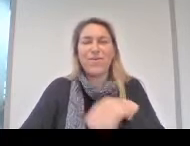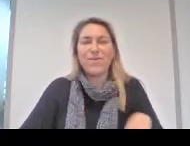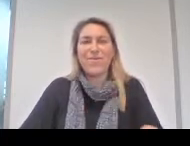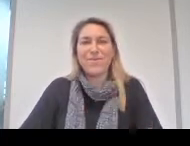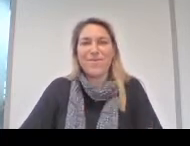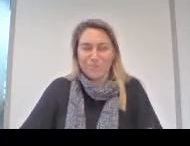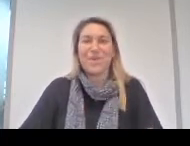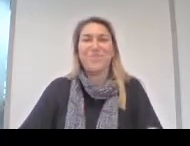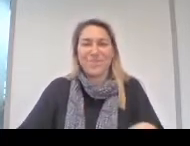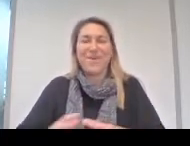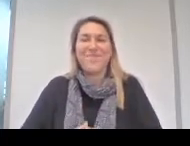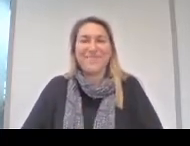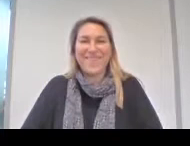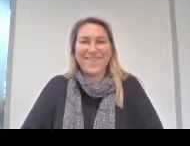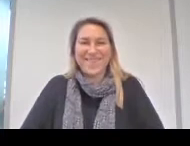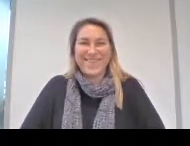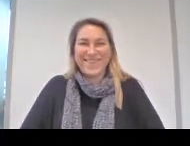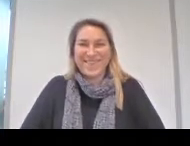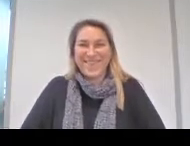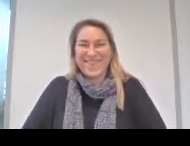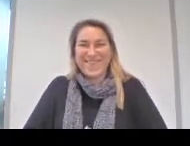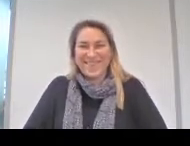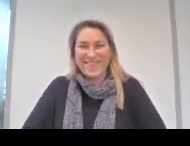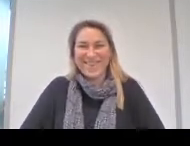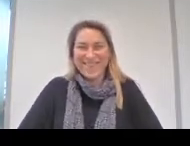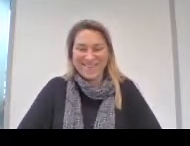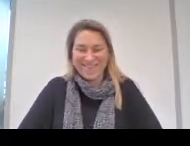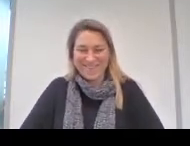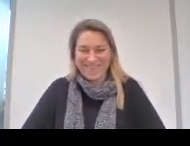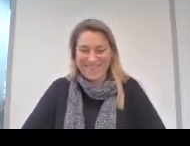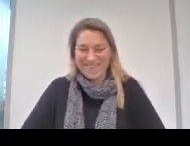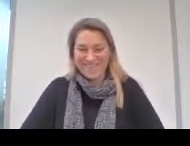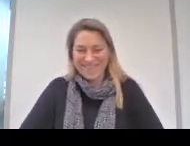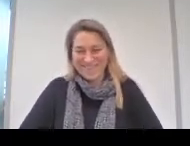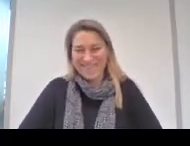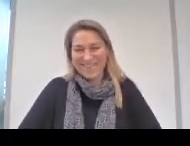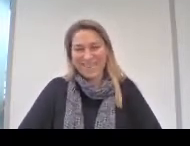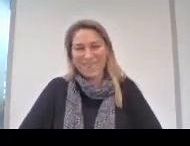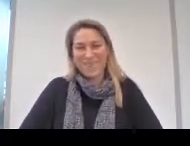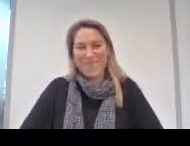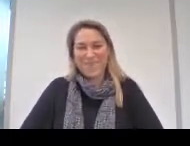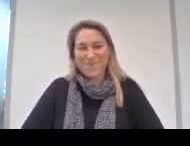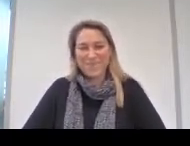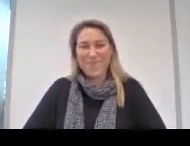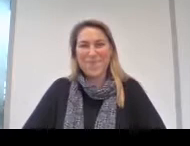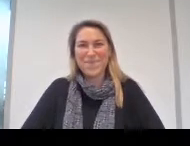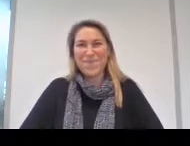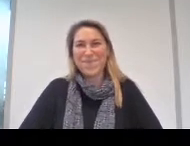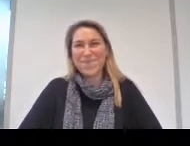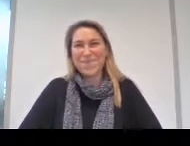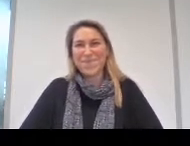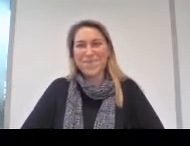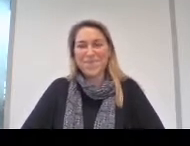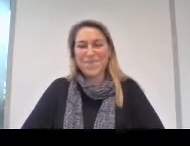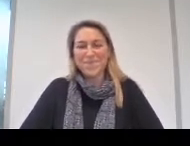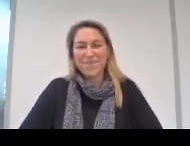Vous m'entendez? Oui, ouais. Bonjour, Julie Jacquier, chargée de mission pour la Fédération régionale de l'hôtellerie de plein air Rhône-Alpes. Il s'agit du syndicat professionnel des gestionnaires